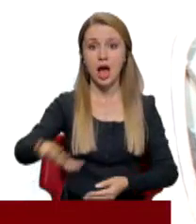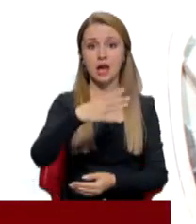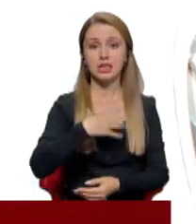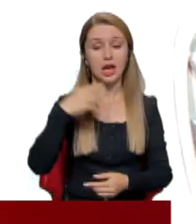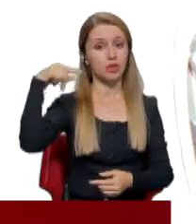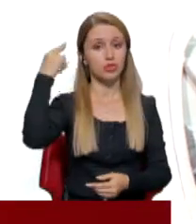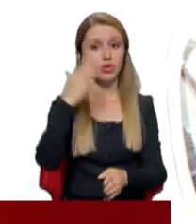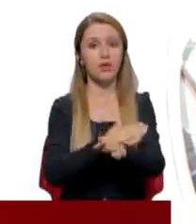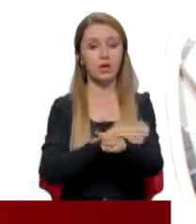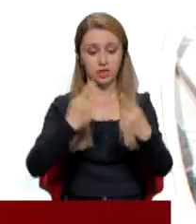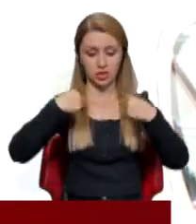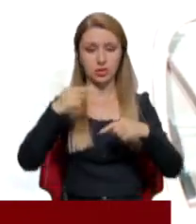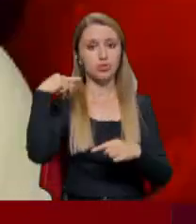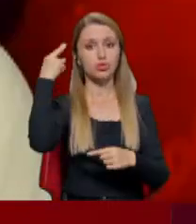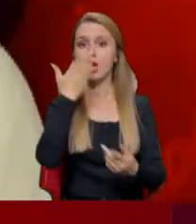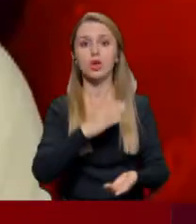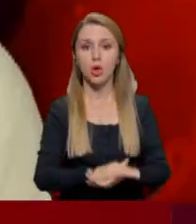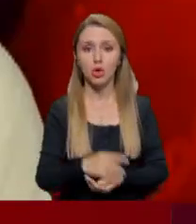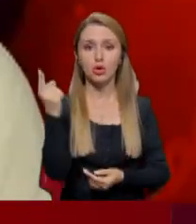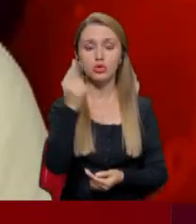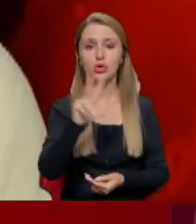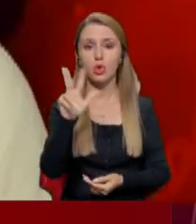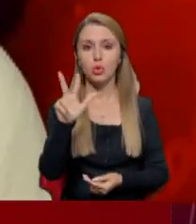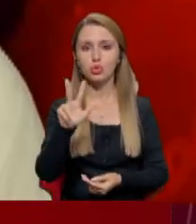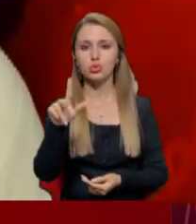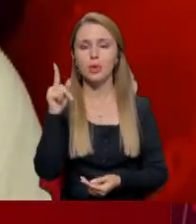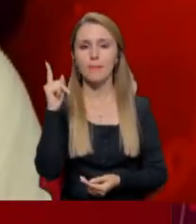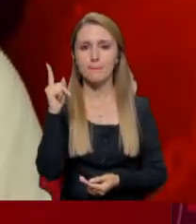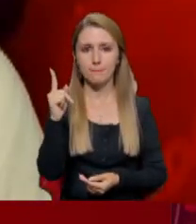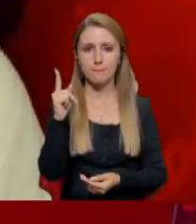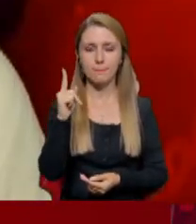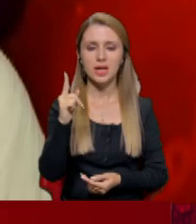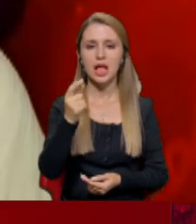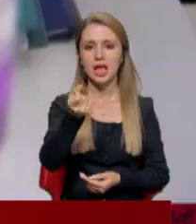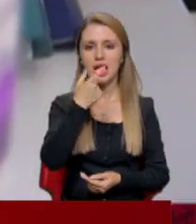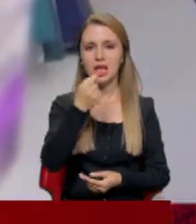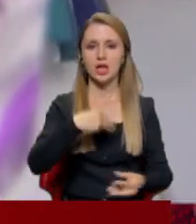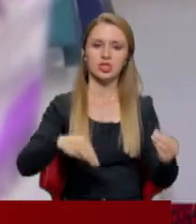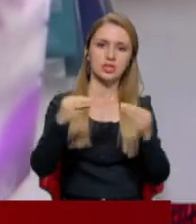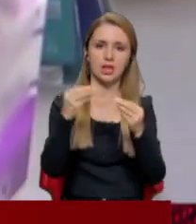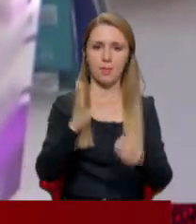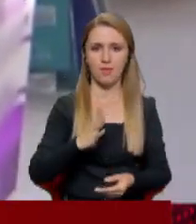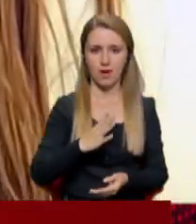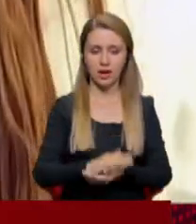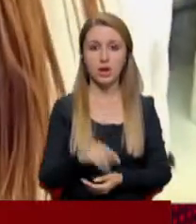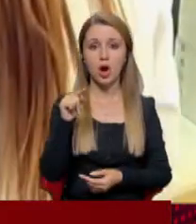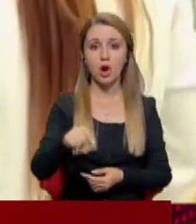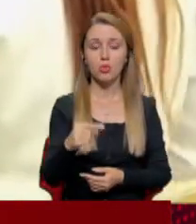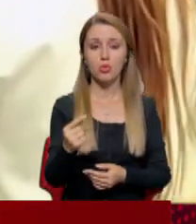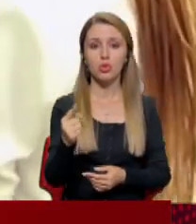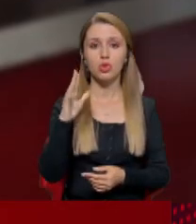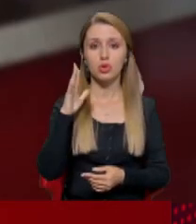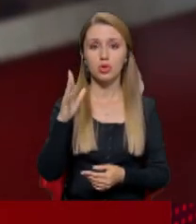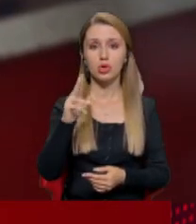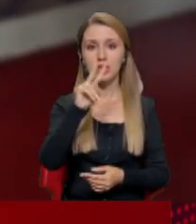kendisini düşünüyor, vatandaşı düşünen hiç kimse yok bu ülkede. %30,5'luk bir ilaçta fiyat artışına gidildi. Bu gece